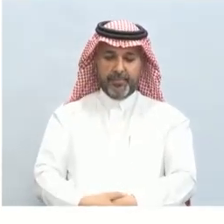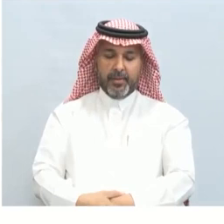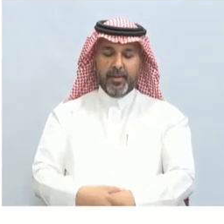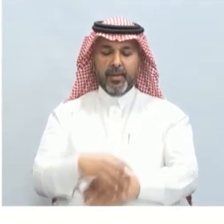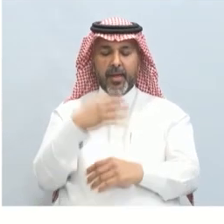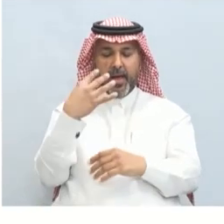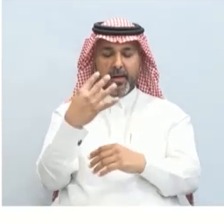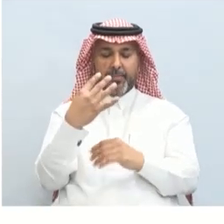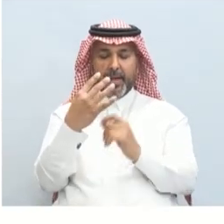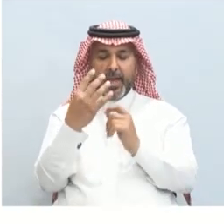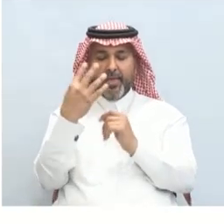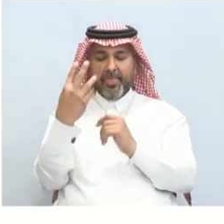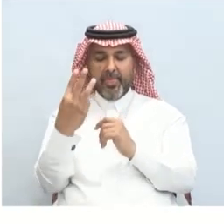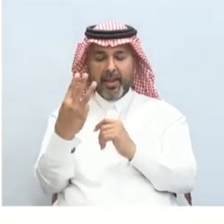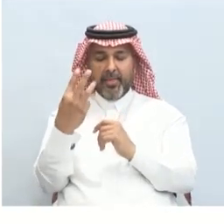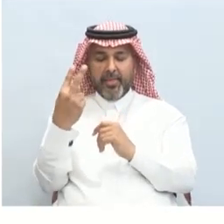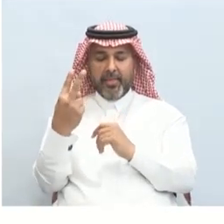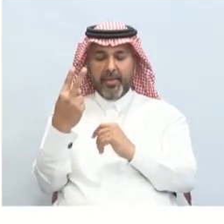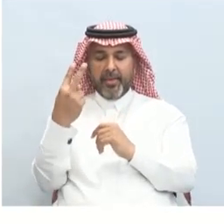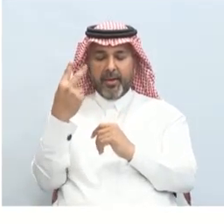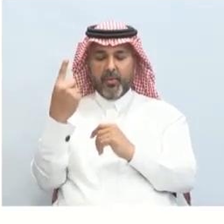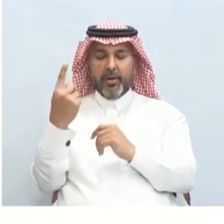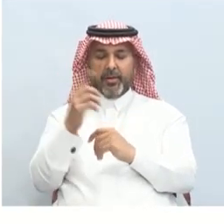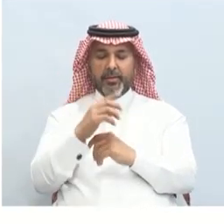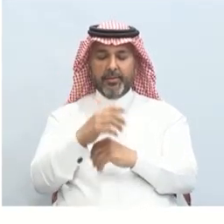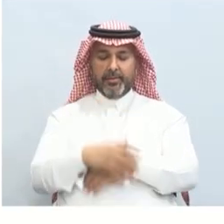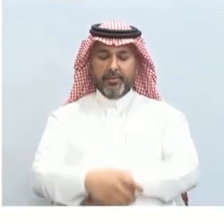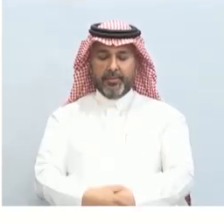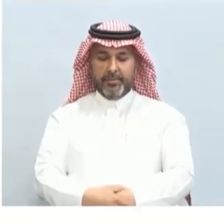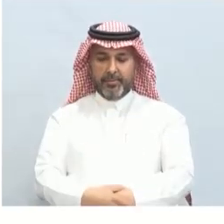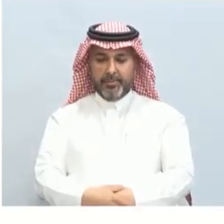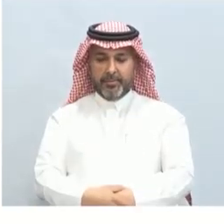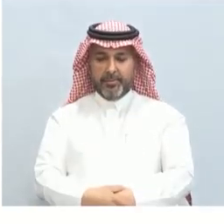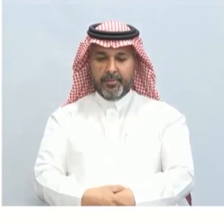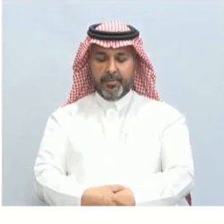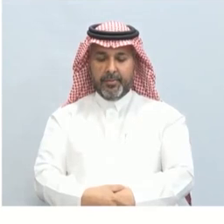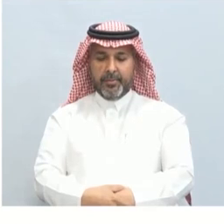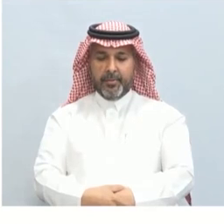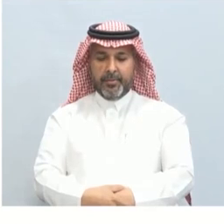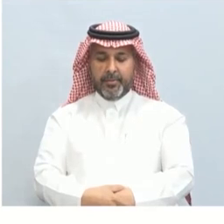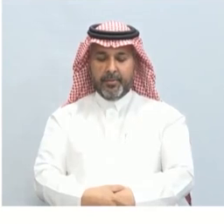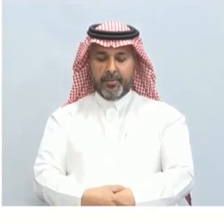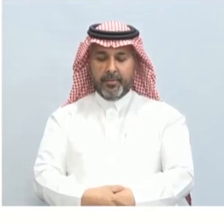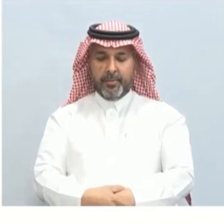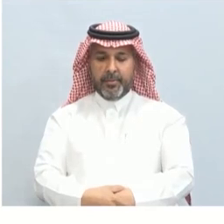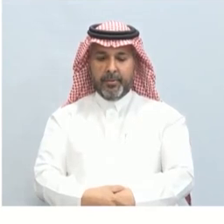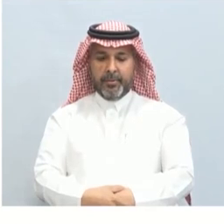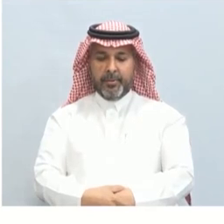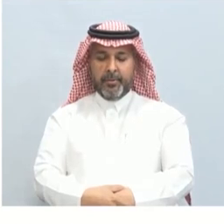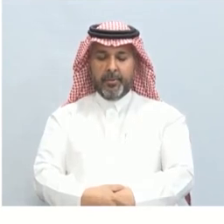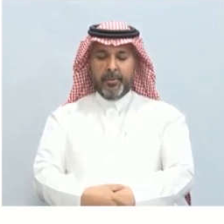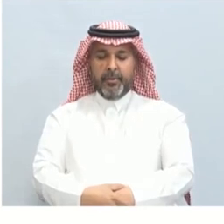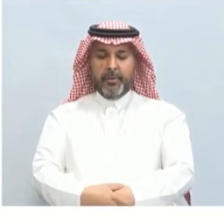4 3 ا واحد في المكان الاول عندي اربعه خيارات في المكان الثاني عندي ثلاث خيارات وفي المكان الثالث عندي